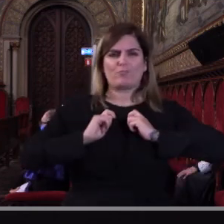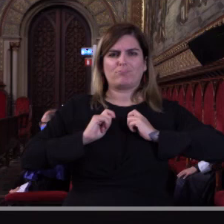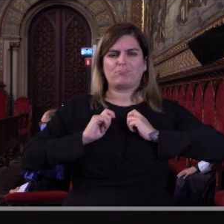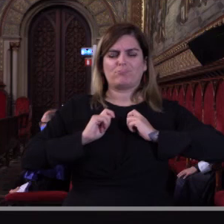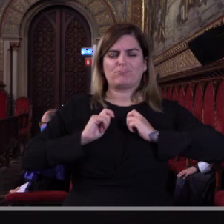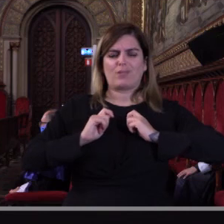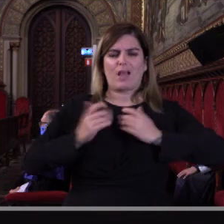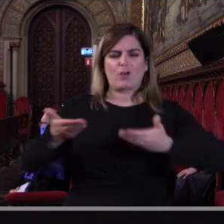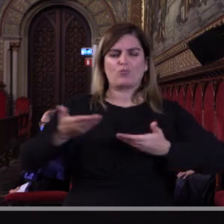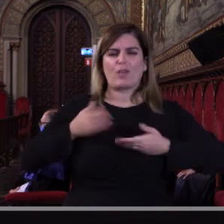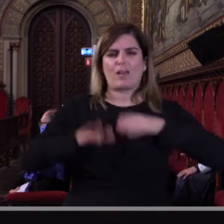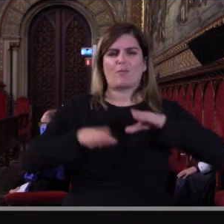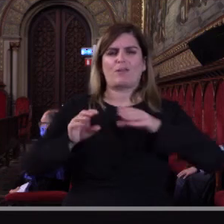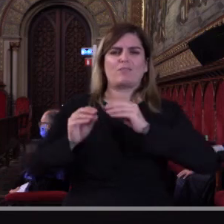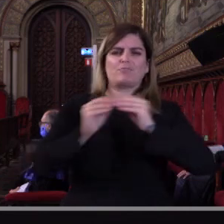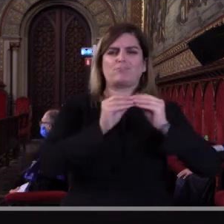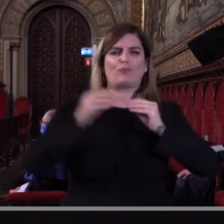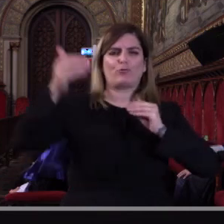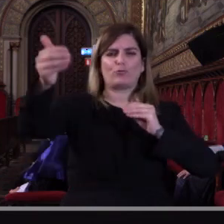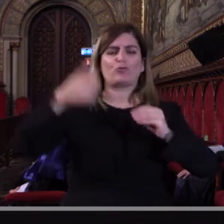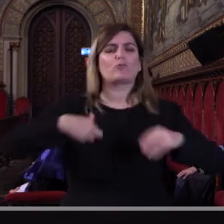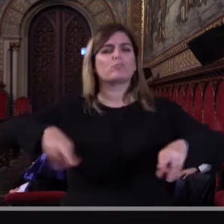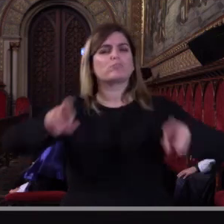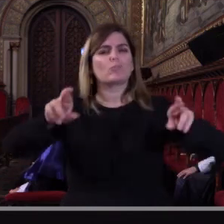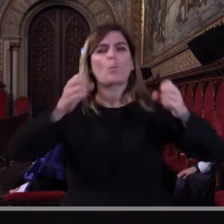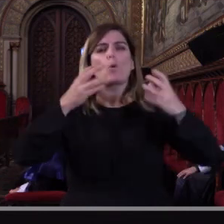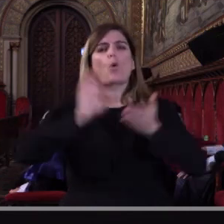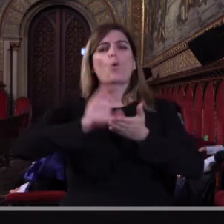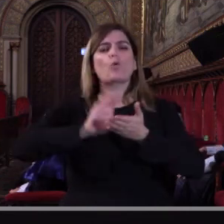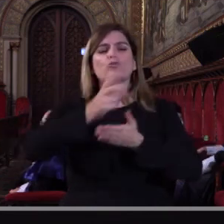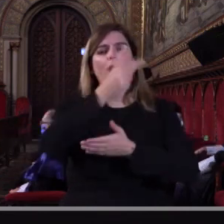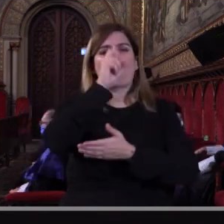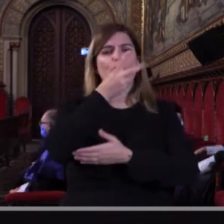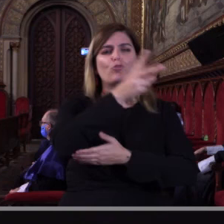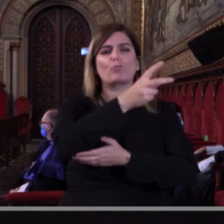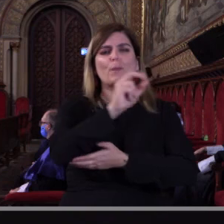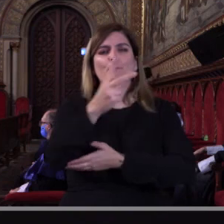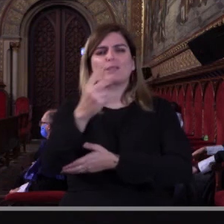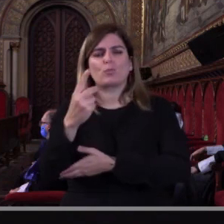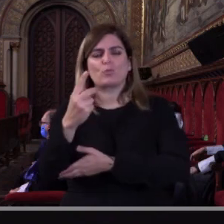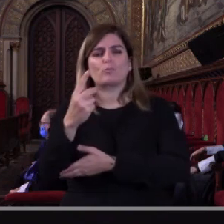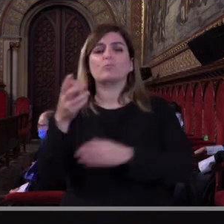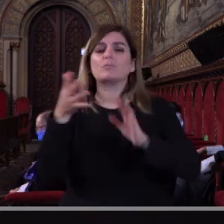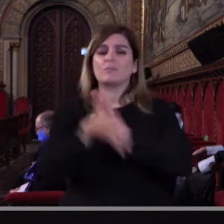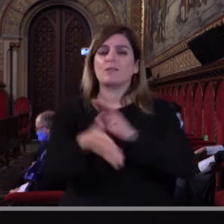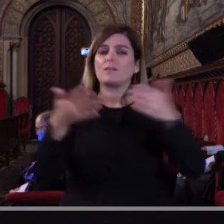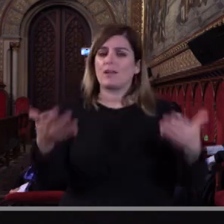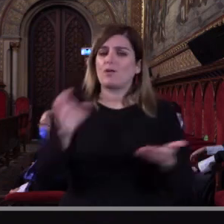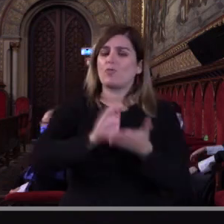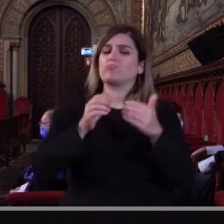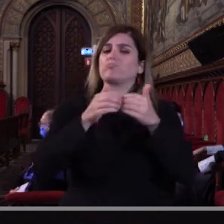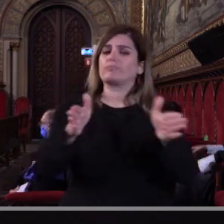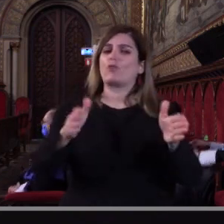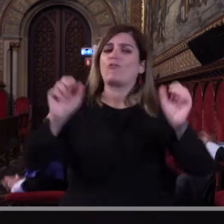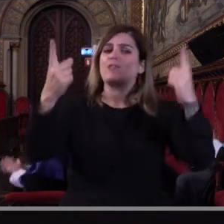cap a un futur millor. Us desitjo un molt bon curs acadèmic 2021 i, per tant, queda inaugurat aquest curs